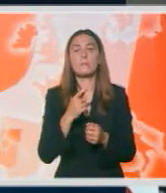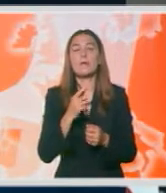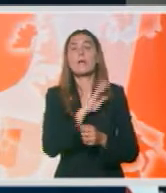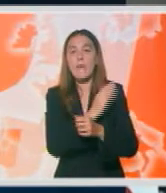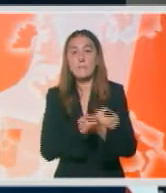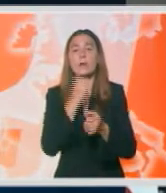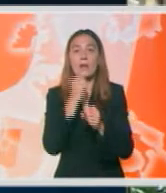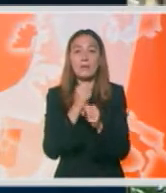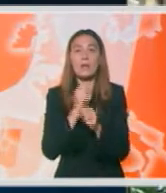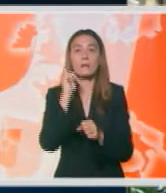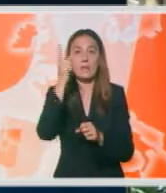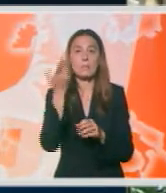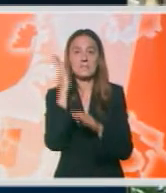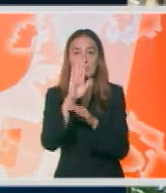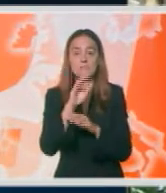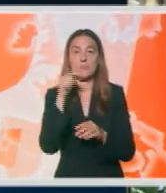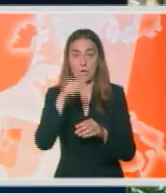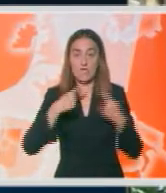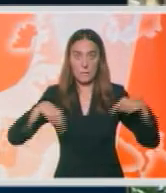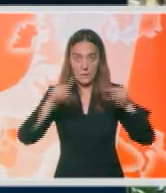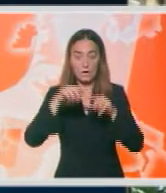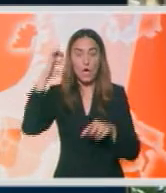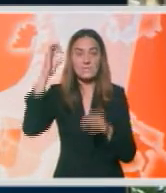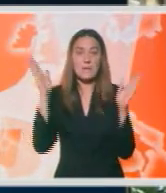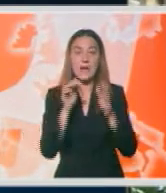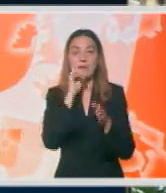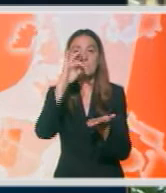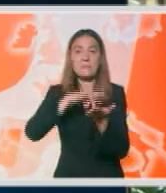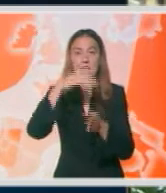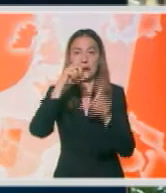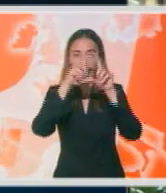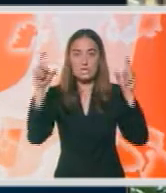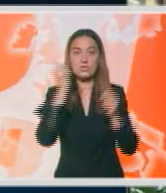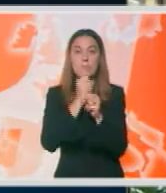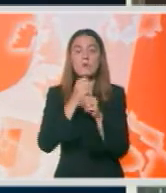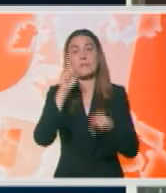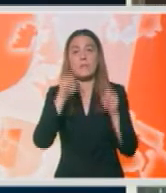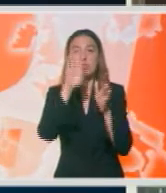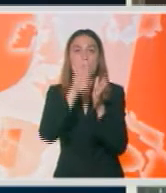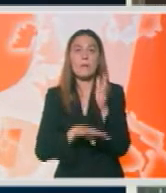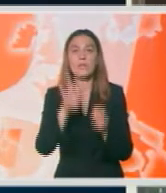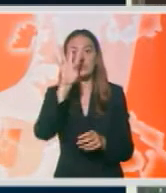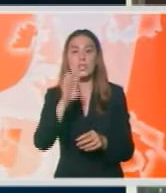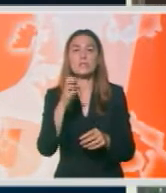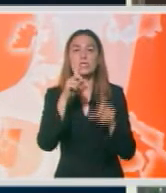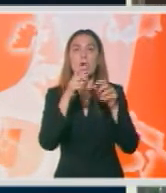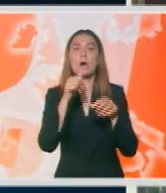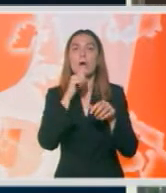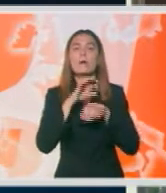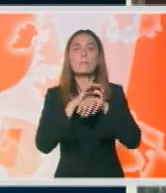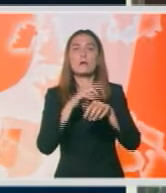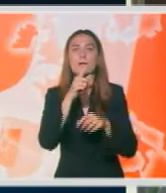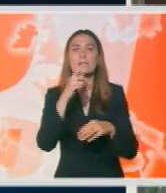tamo se predstavimo. U ovom regionu, osim malih i srednjih preduzeća, posluje nešto manje od 400 preduzetnika,